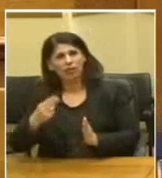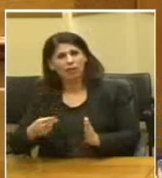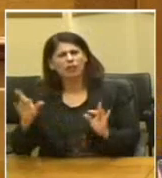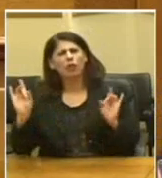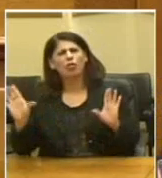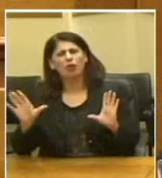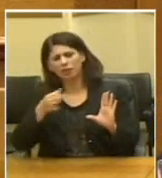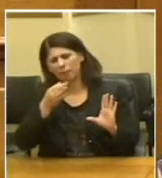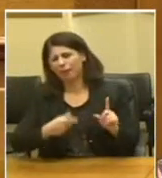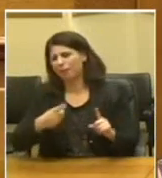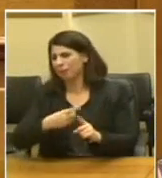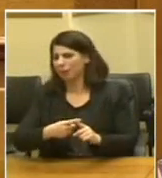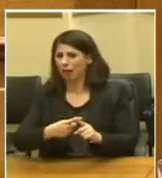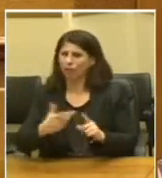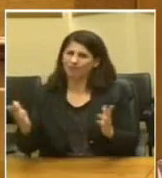και μια κουβέντα παραπάνω.